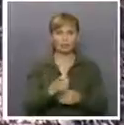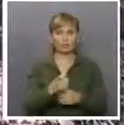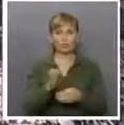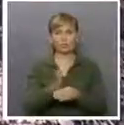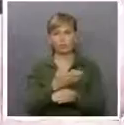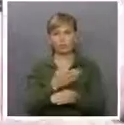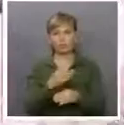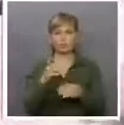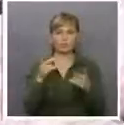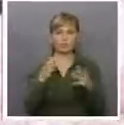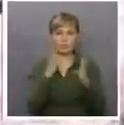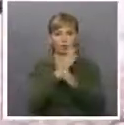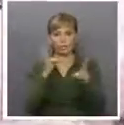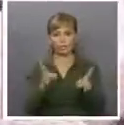природных катастроф